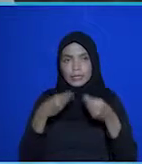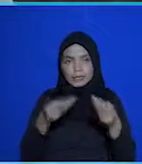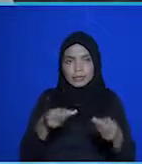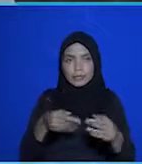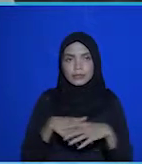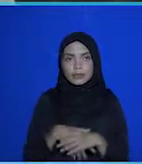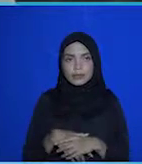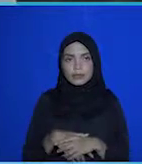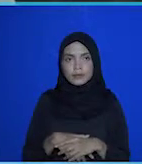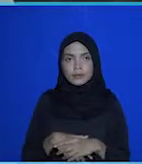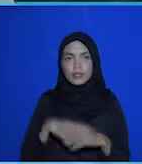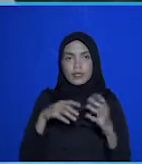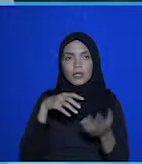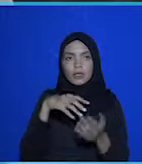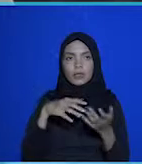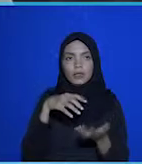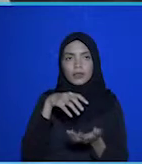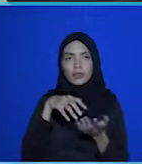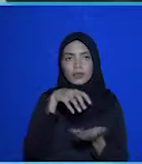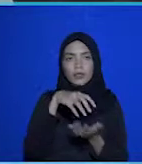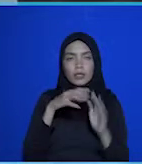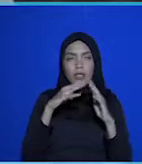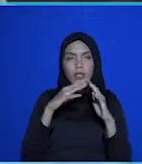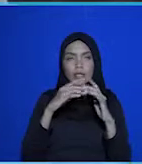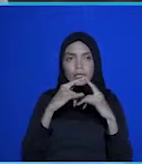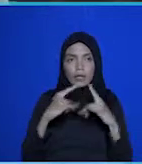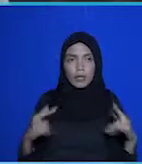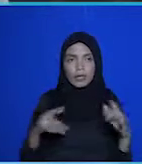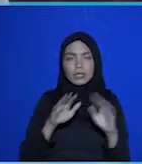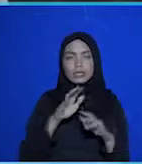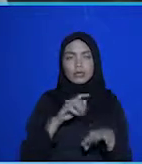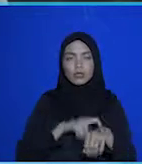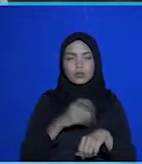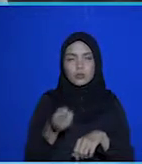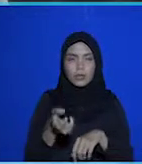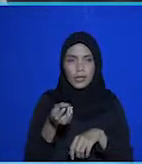tinggal sementara. Alhamdulillah, kami sudah